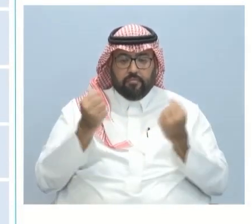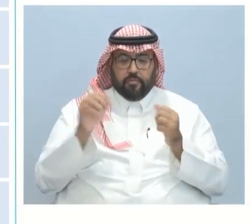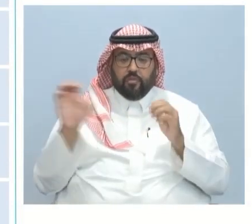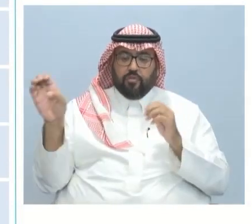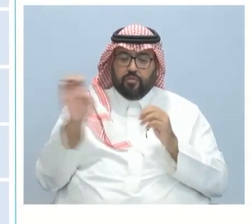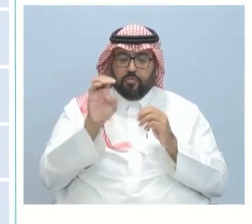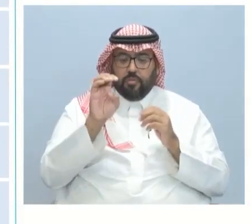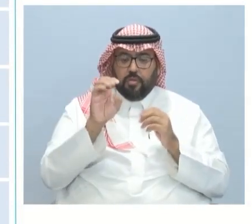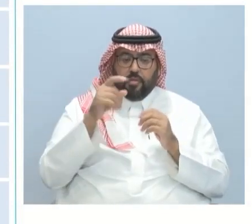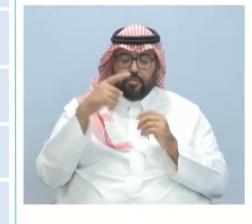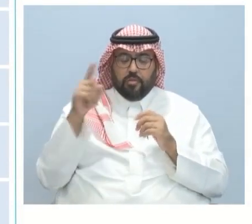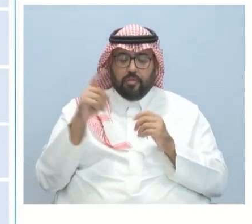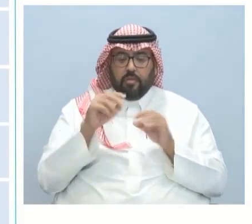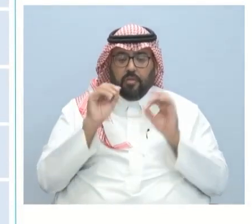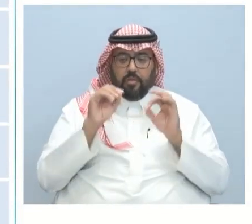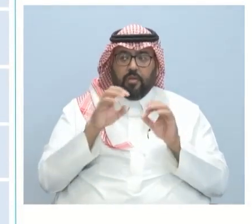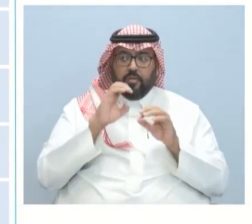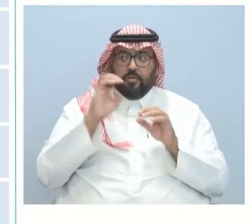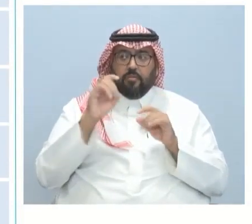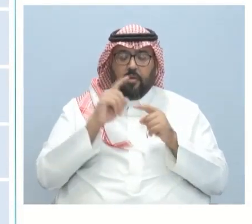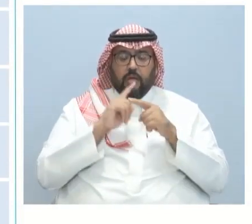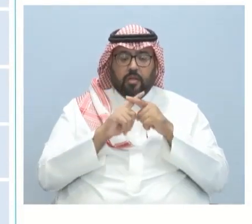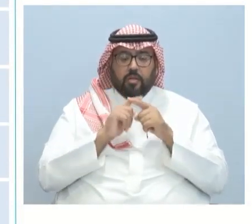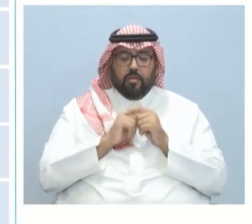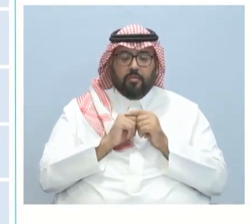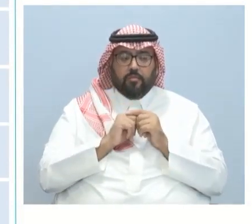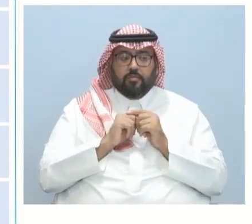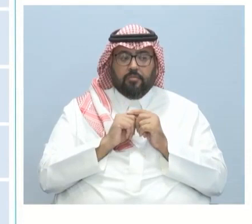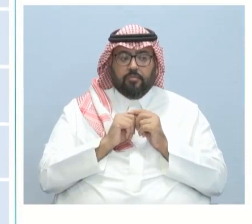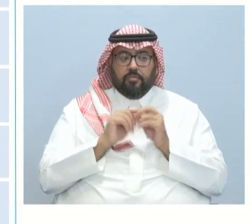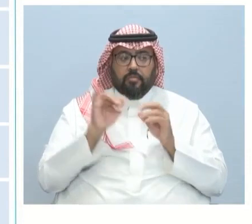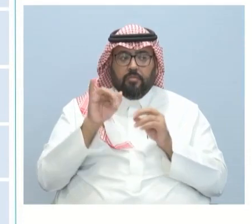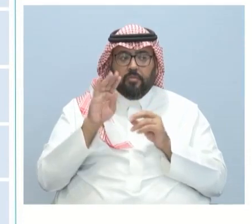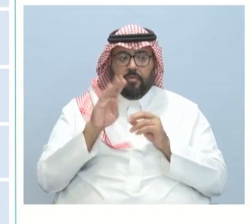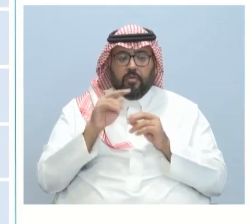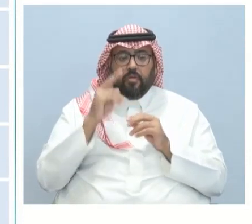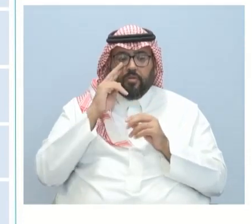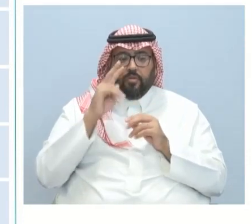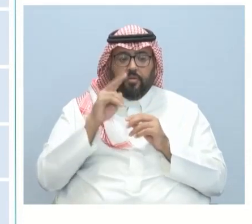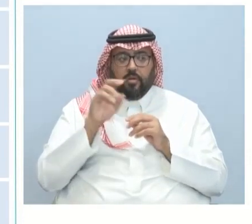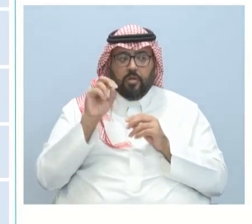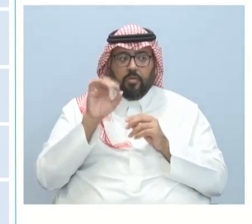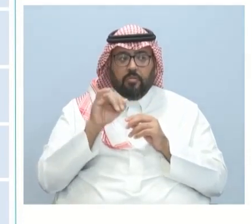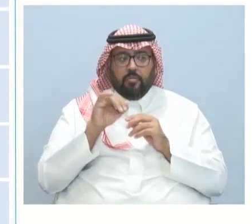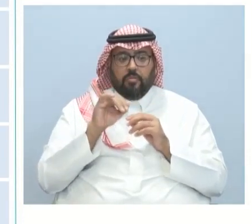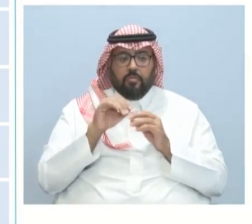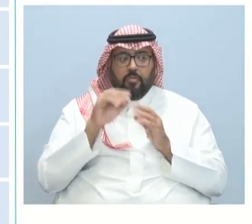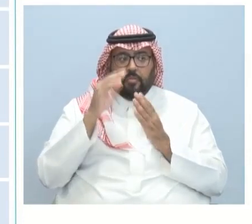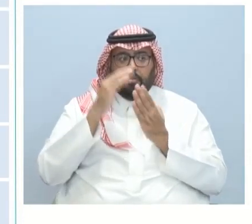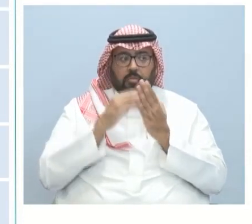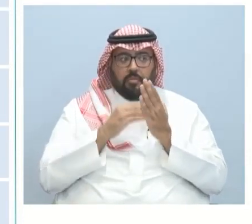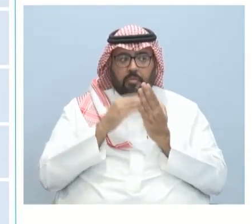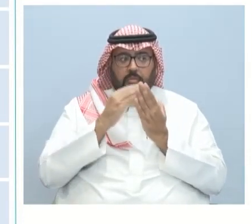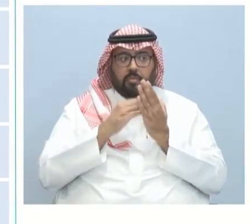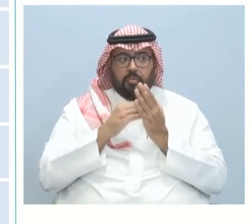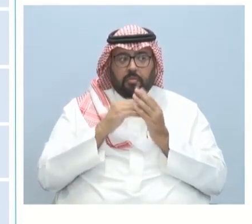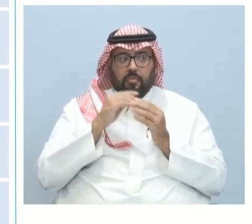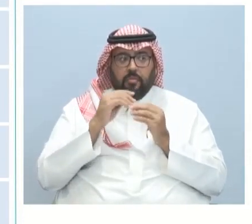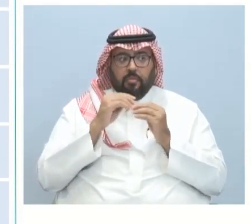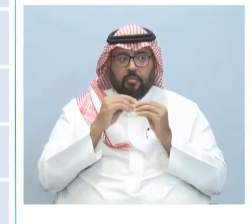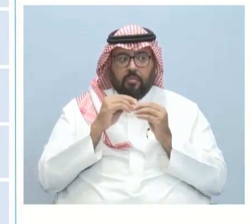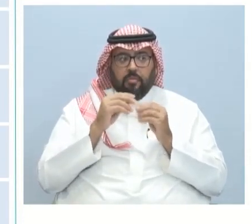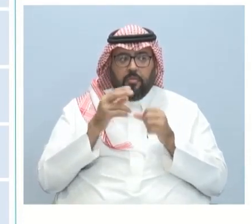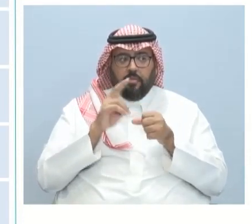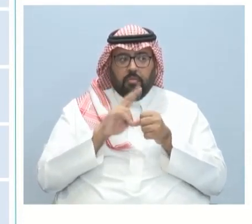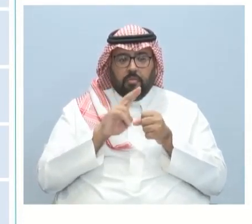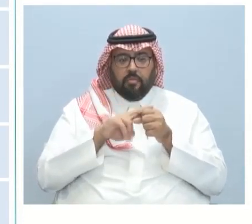الصحيحه فيما يلي وحدد الجمله الخاطئه يمكنك ان ترى قيمه او نصا في نافذه المراقبه باستخدام